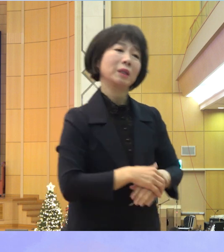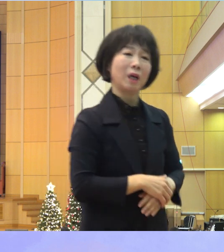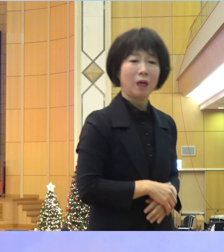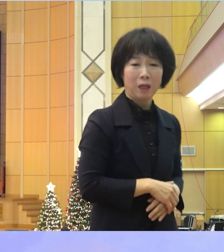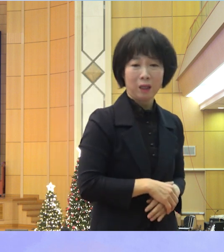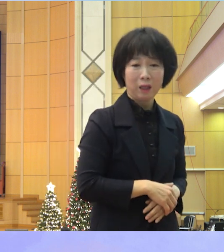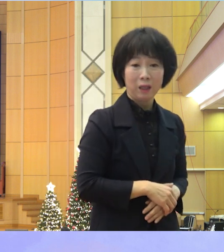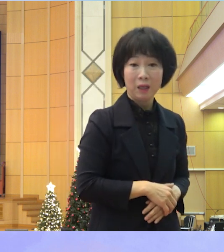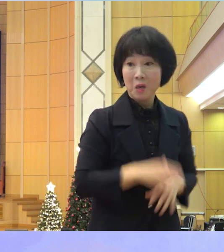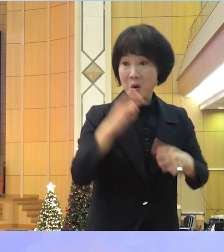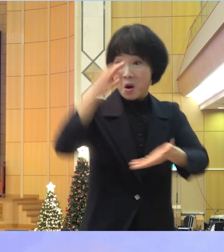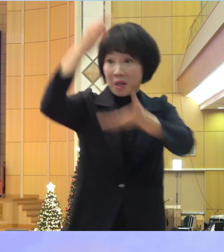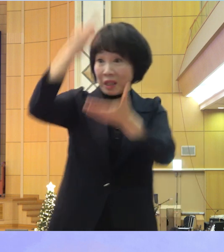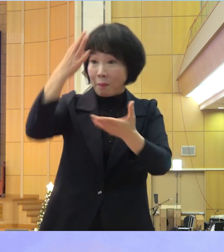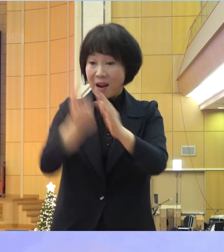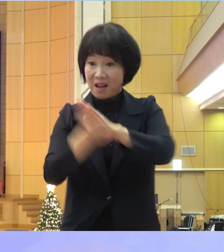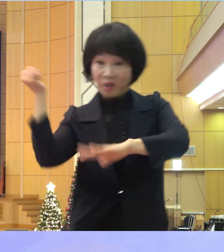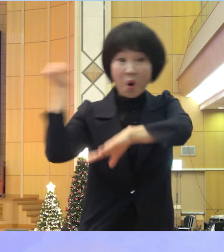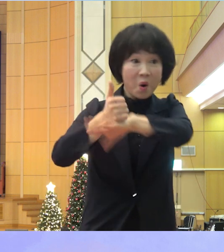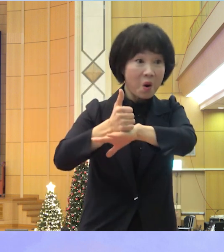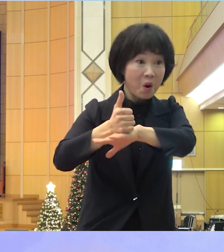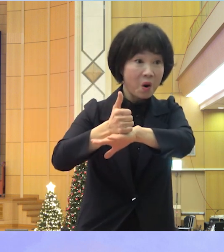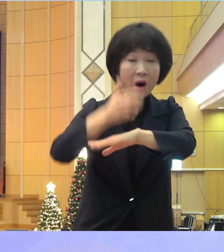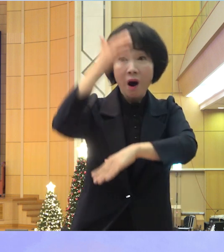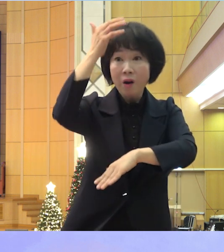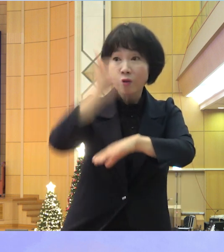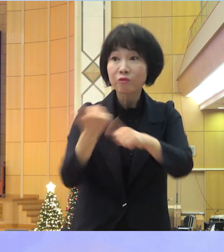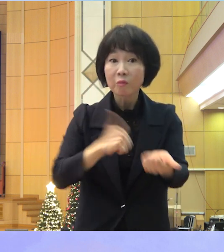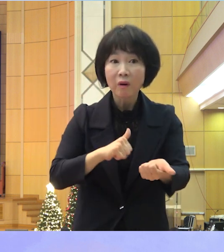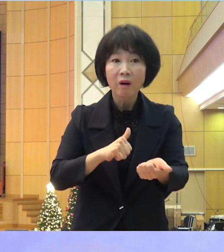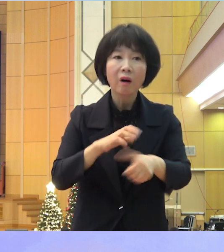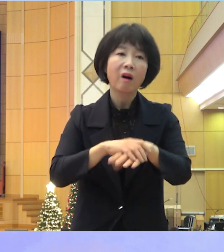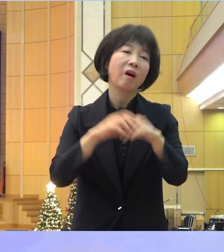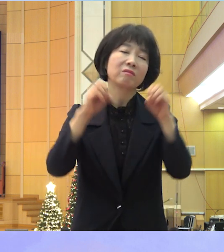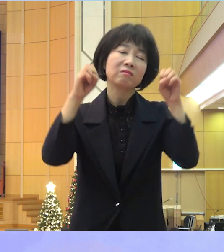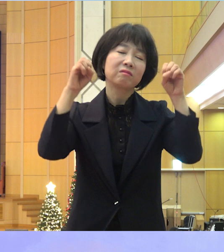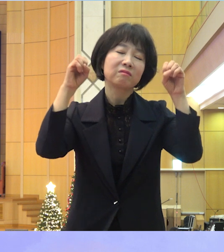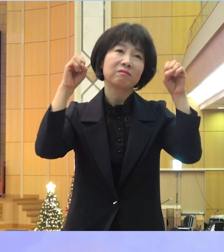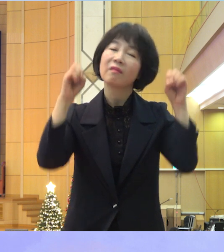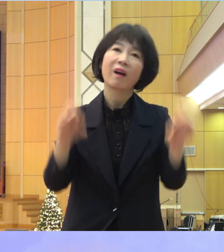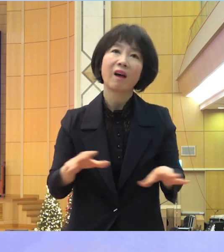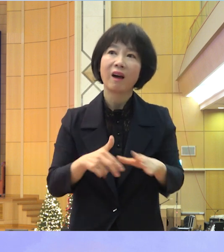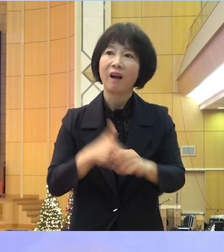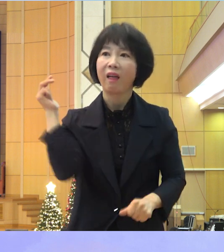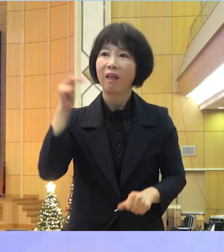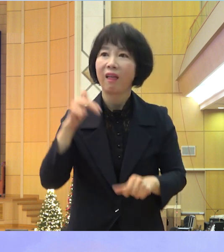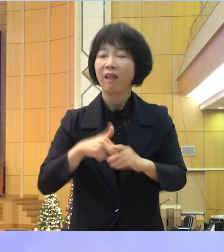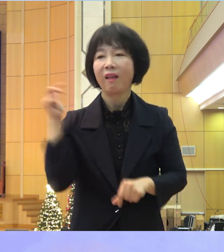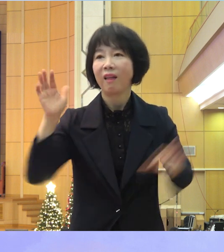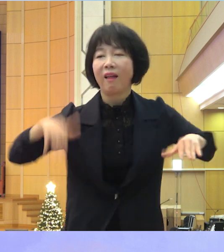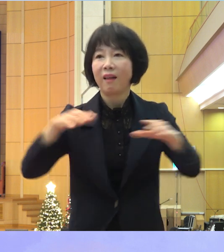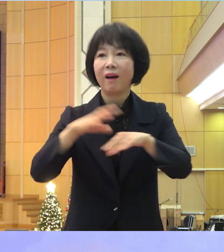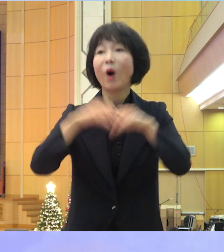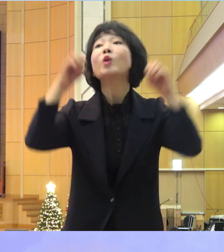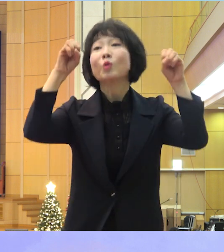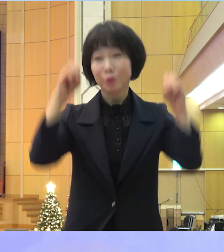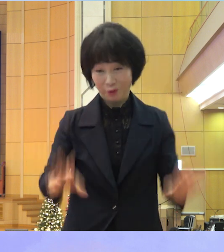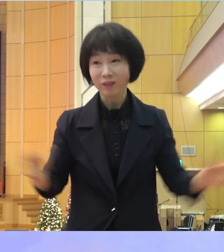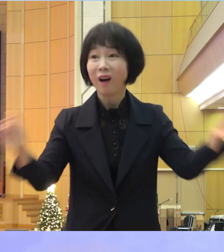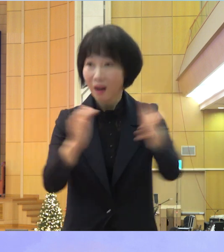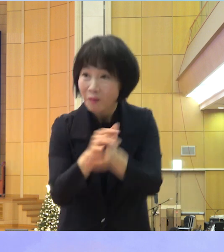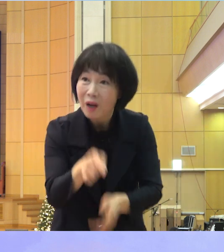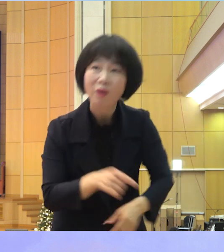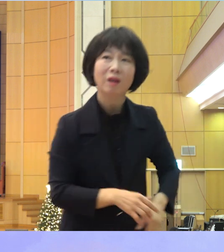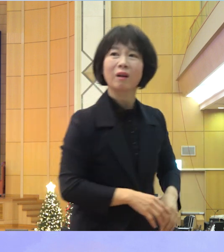뭐 성공했다고 하더라도 제가 늘 말하잖아요. 죽고 난 다음에 죽은 사람에게 무슨